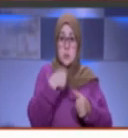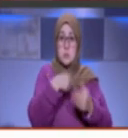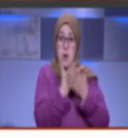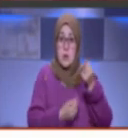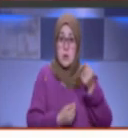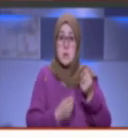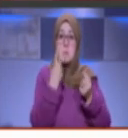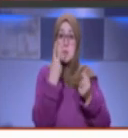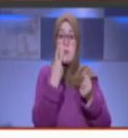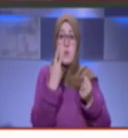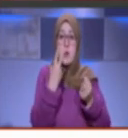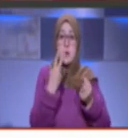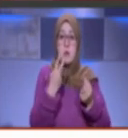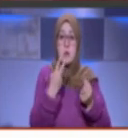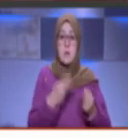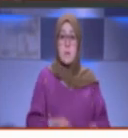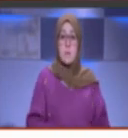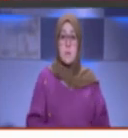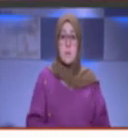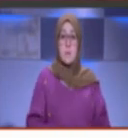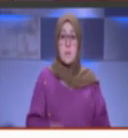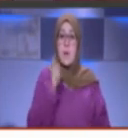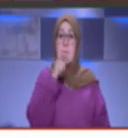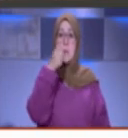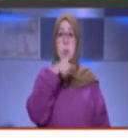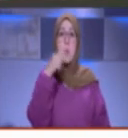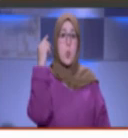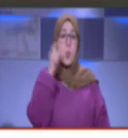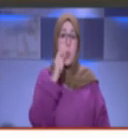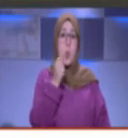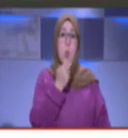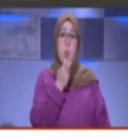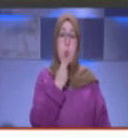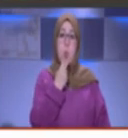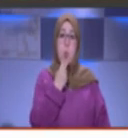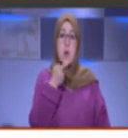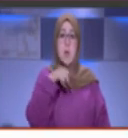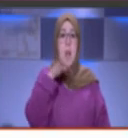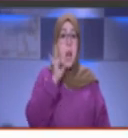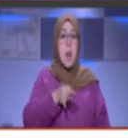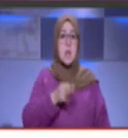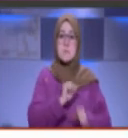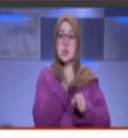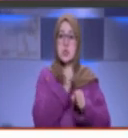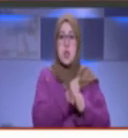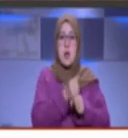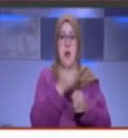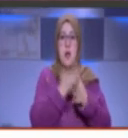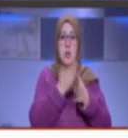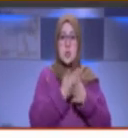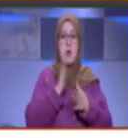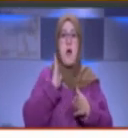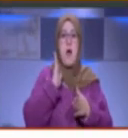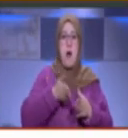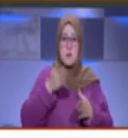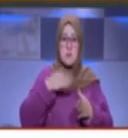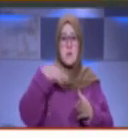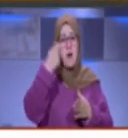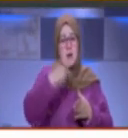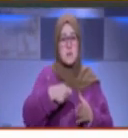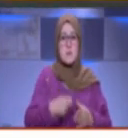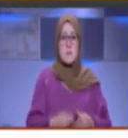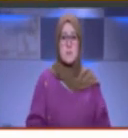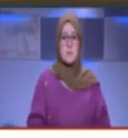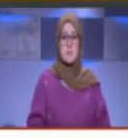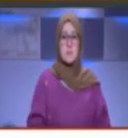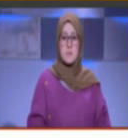وجودي، شغالين، لازم نشتغلوا، ما ينفعش يقفوا في الشغلين عشان دي حاجات يعني حيويه وموجوده في البلد. لو الحاجات دي وقفت هنوقف في مصالح